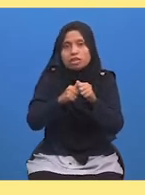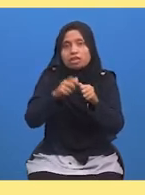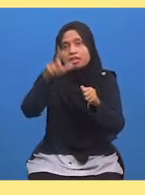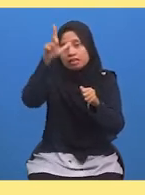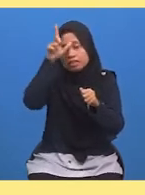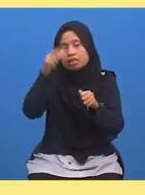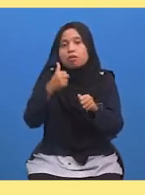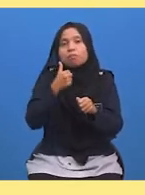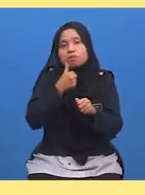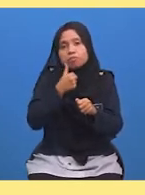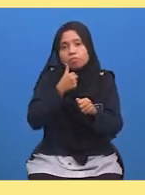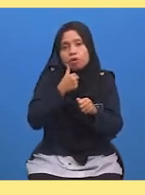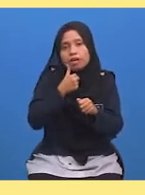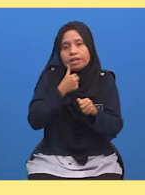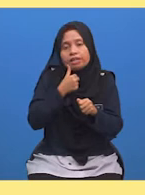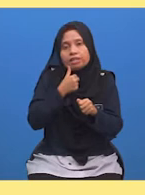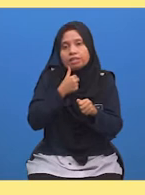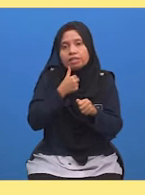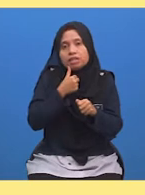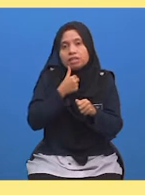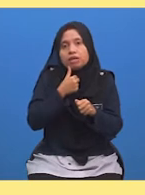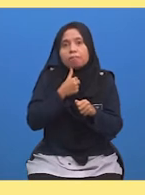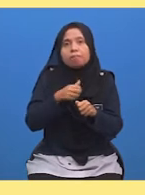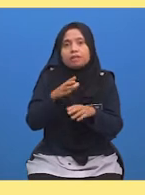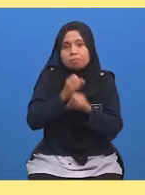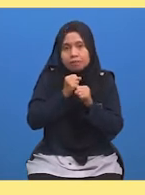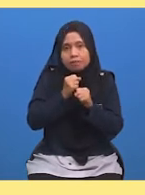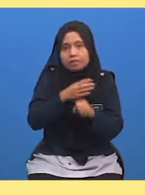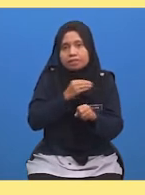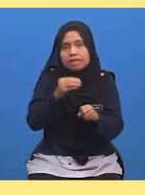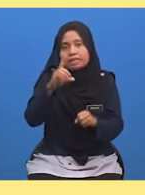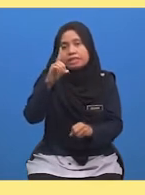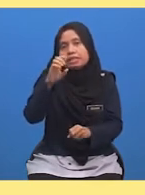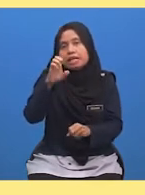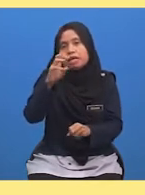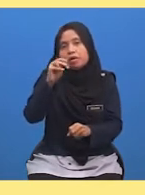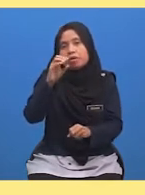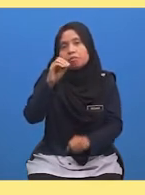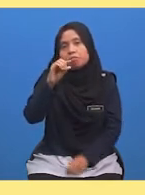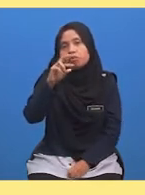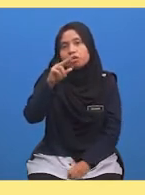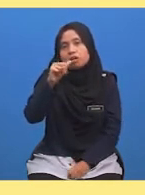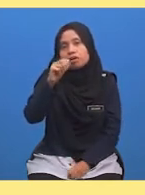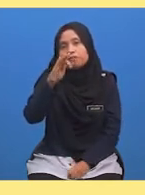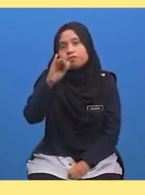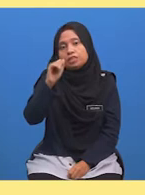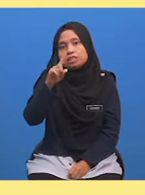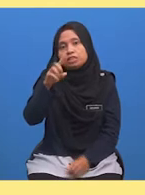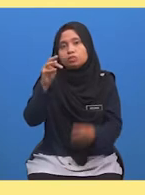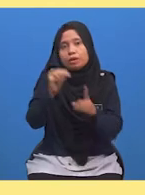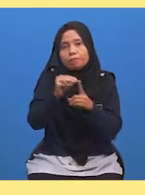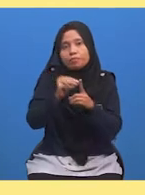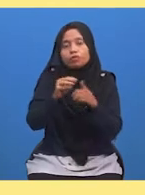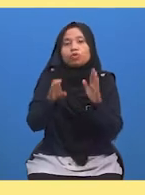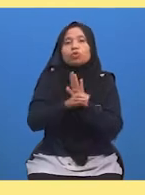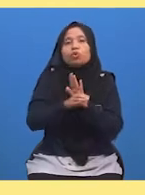jantina, pendapatan dan demografi. 1 markah. Menyatakan kawasan